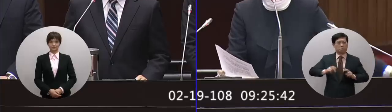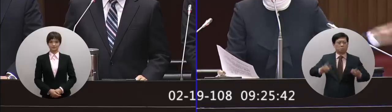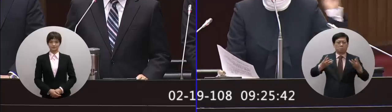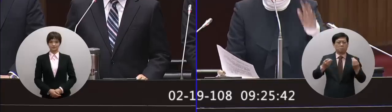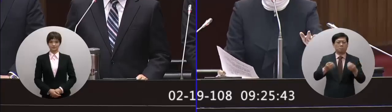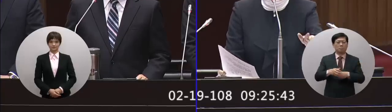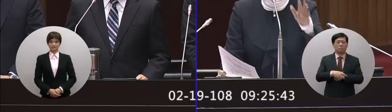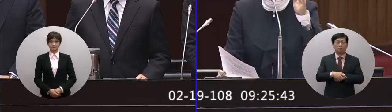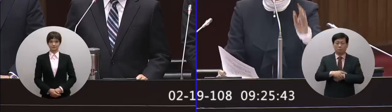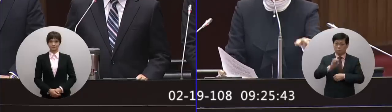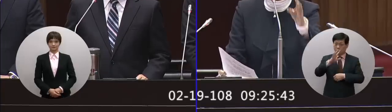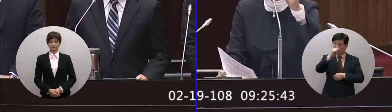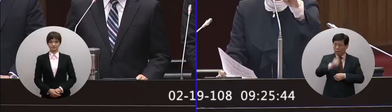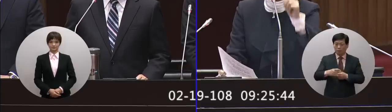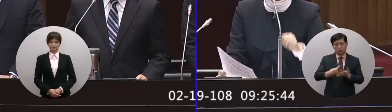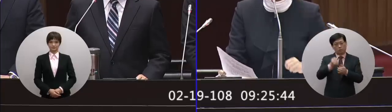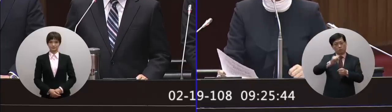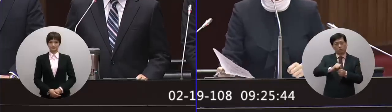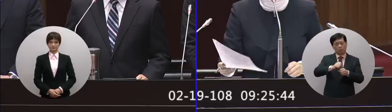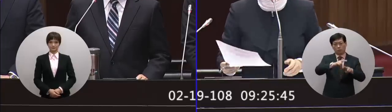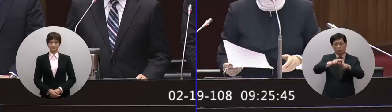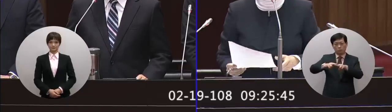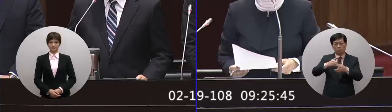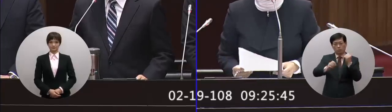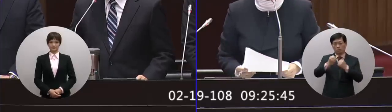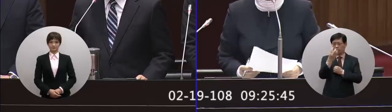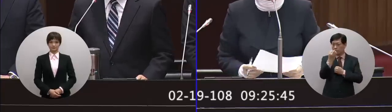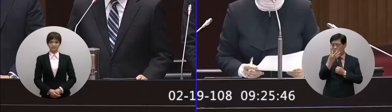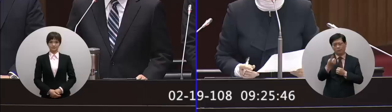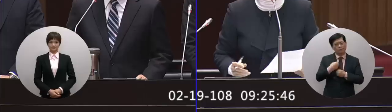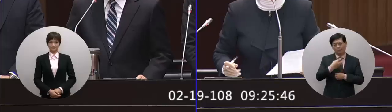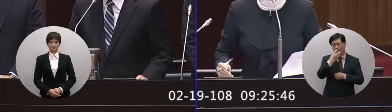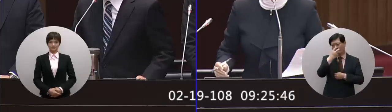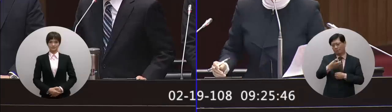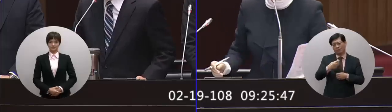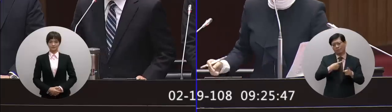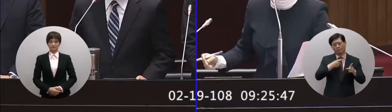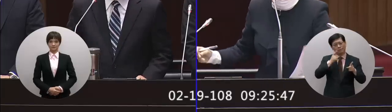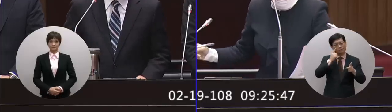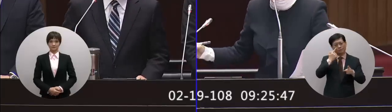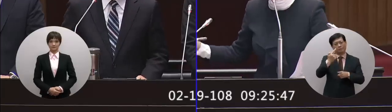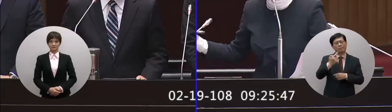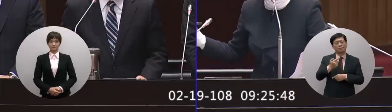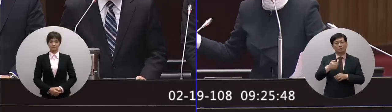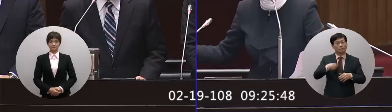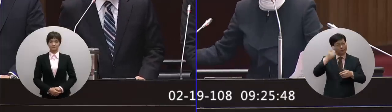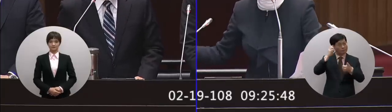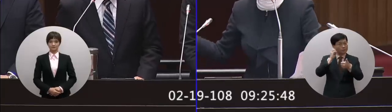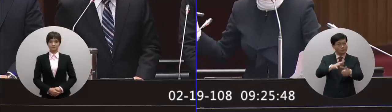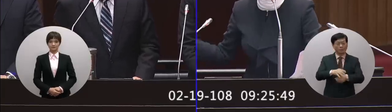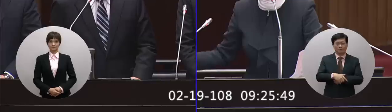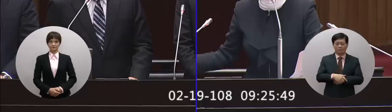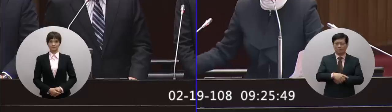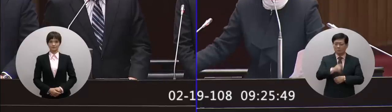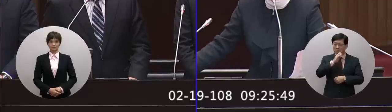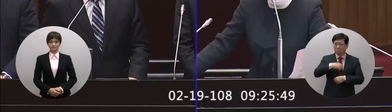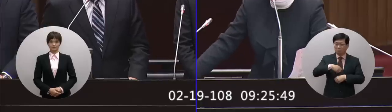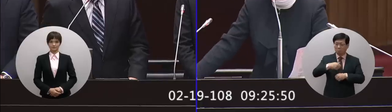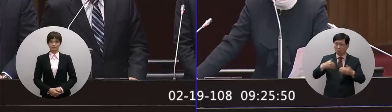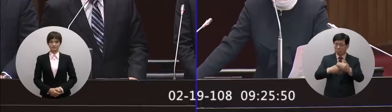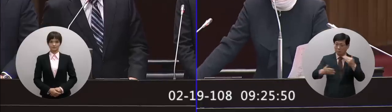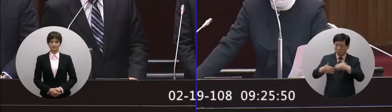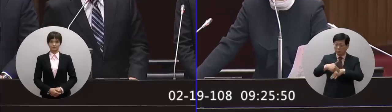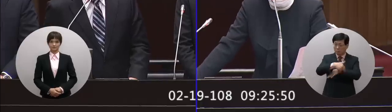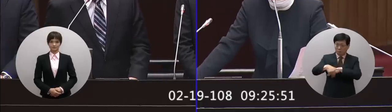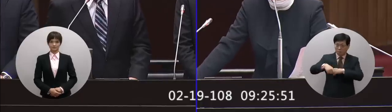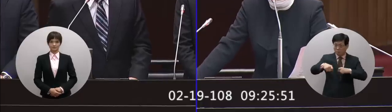规划，500亿只增加了400个座位置，你看这个离谱到了。所以我要说的是，缺乏完善的交通建